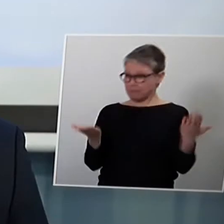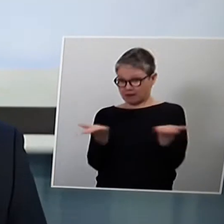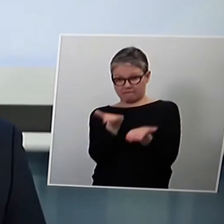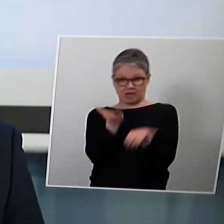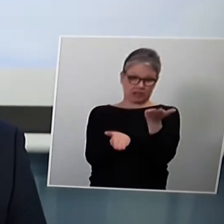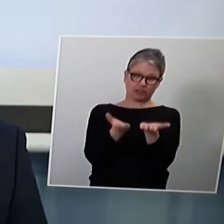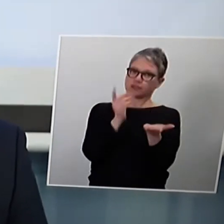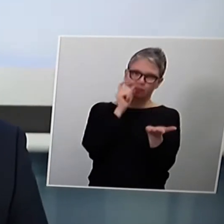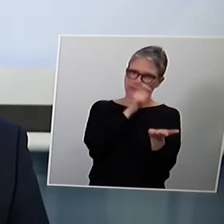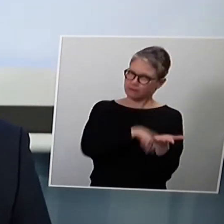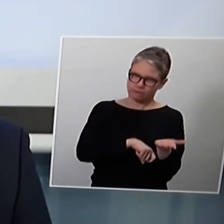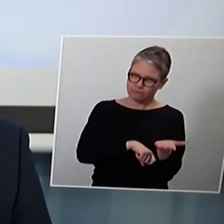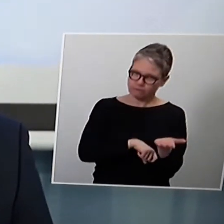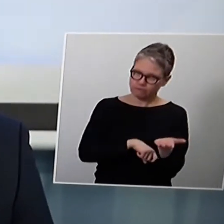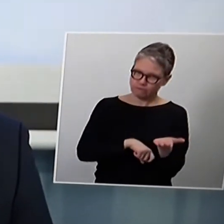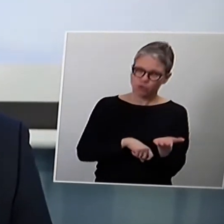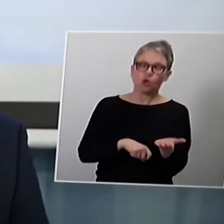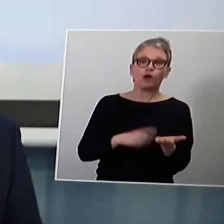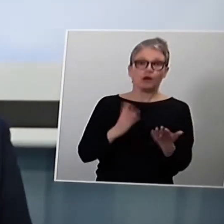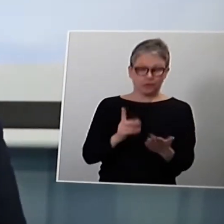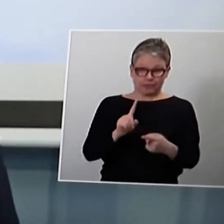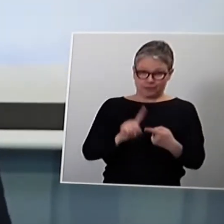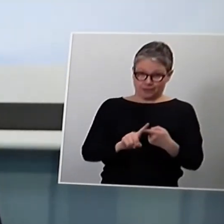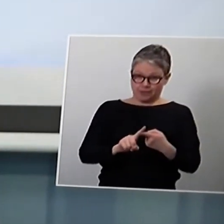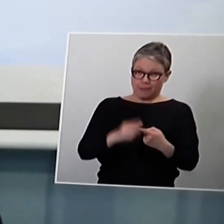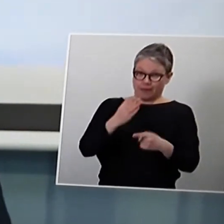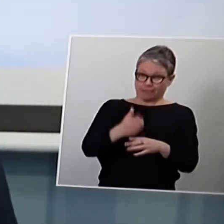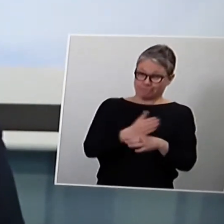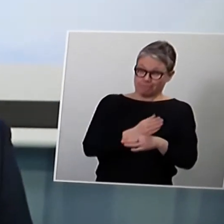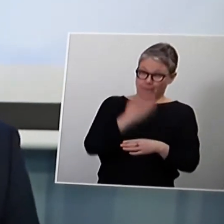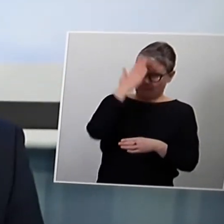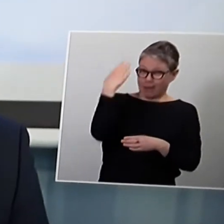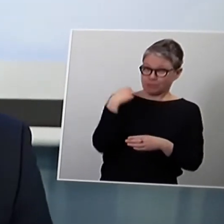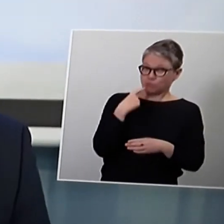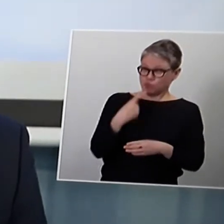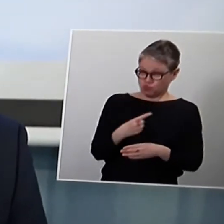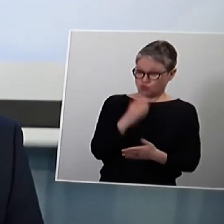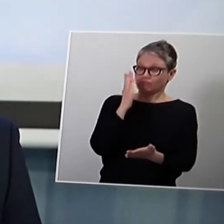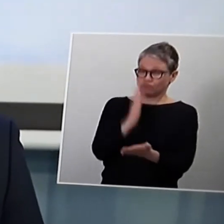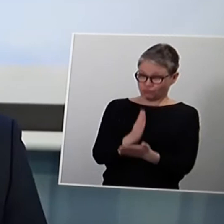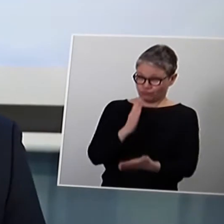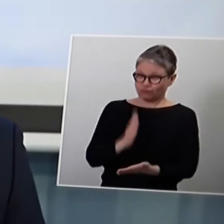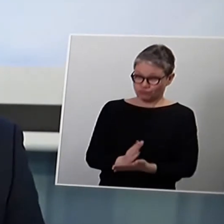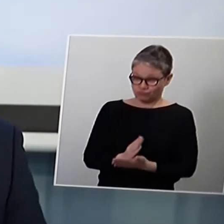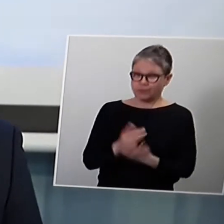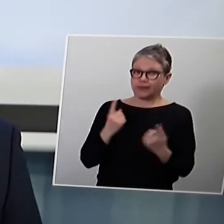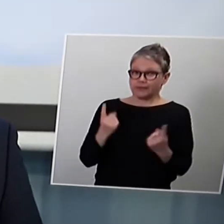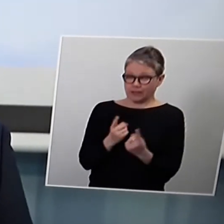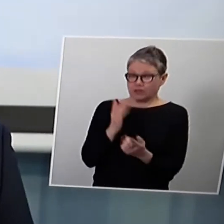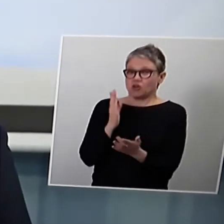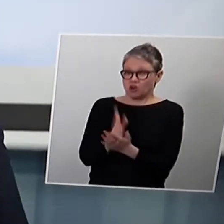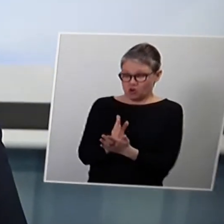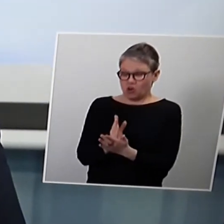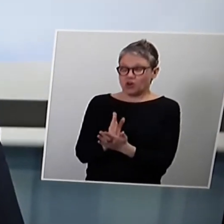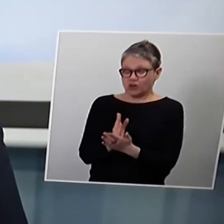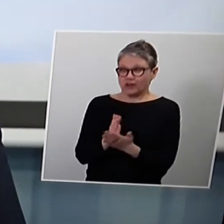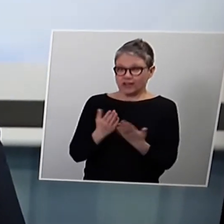vertailu. Ensinnäkin, niin kuten pääministeri tuossa totesi, niin asia on tosiaan niin, että tätä